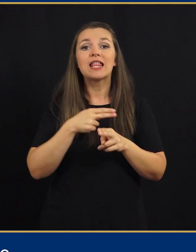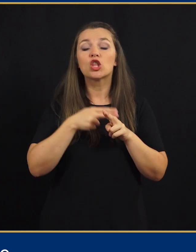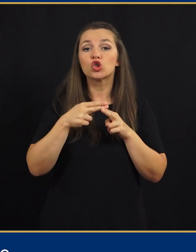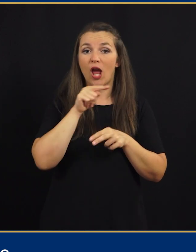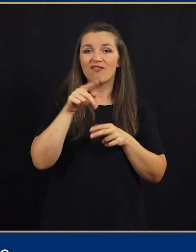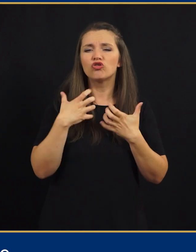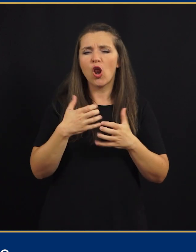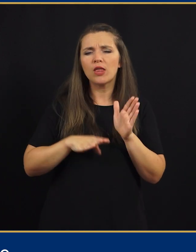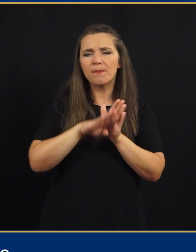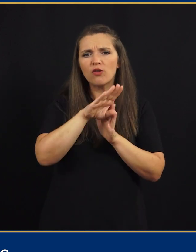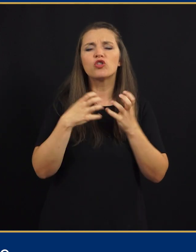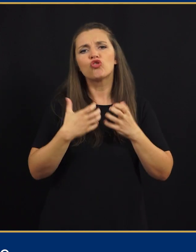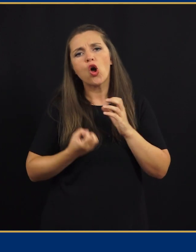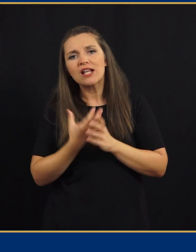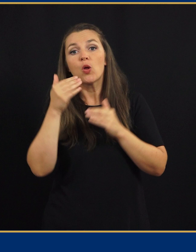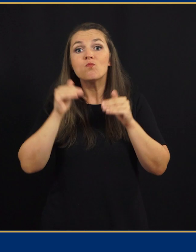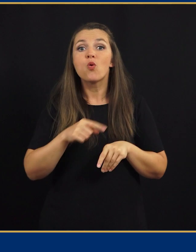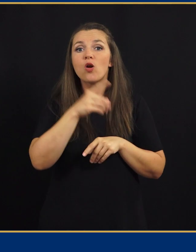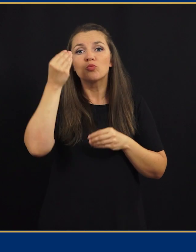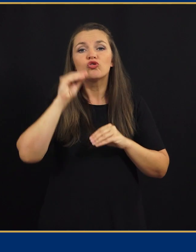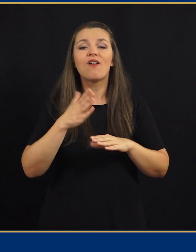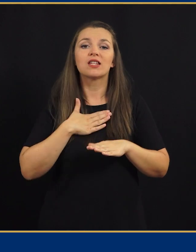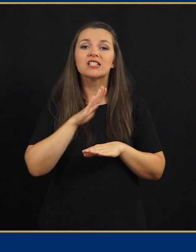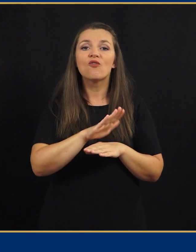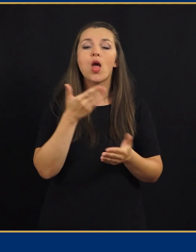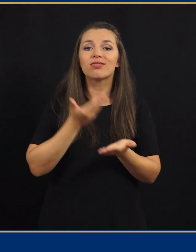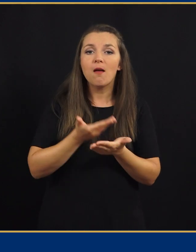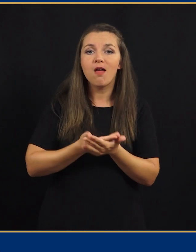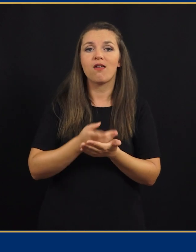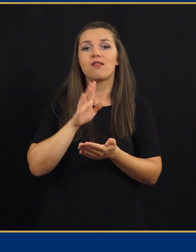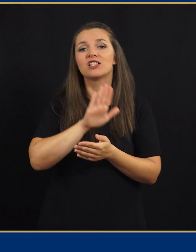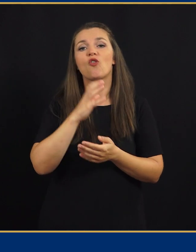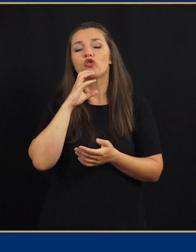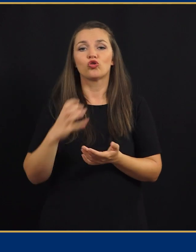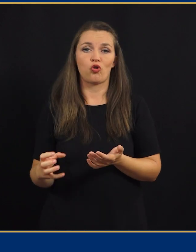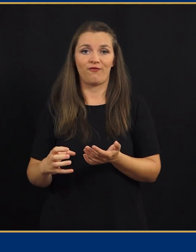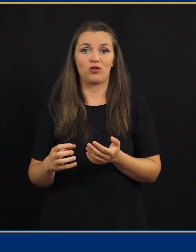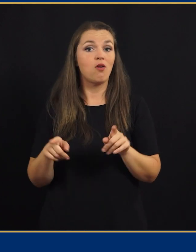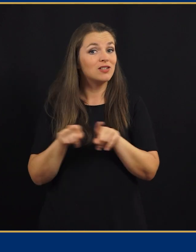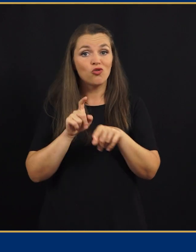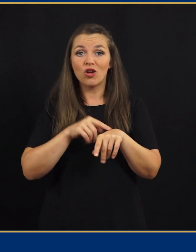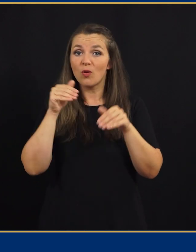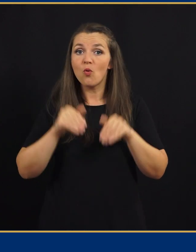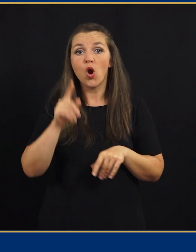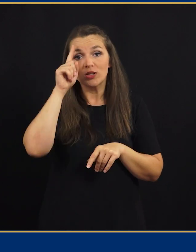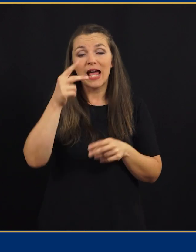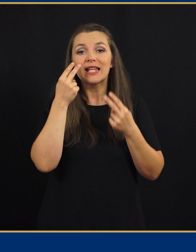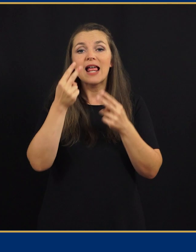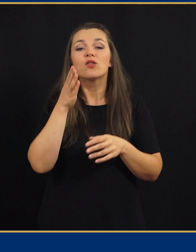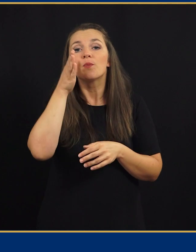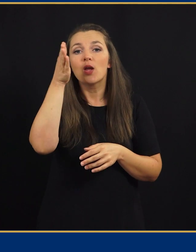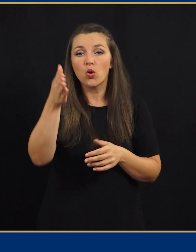ki želijo napredovati in se razvijati, morajo spoštovati svoje temelje in svojo zgodovino. Hkrati pa morajo znati